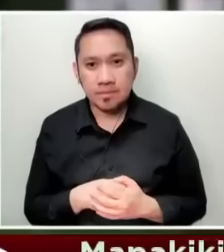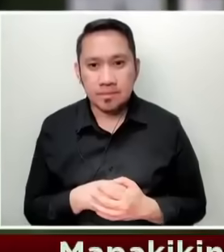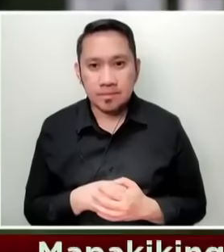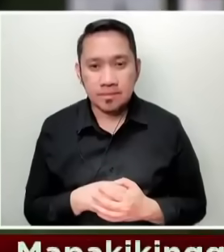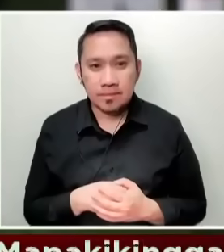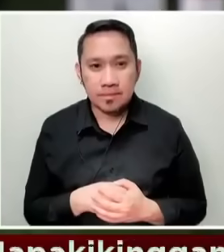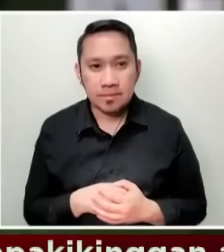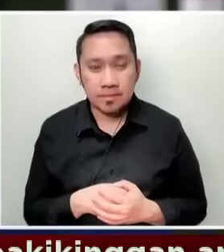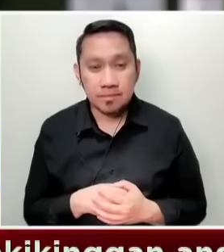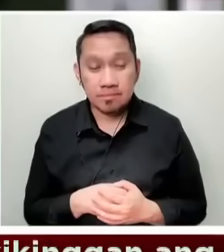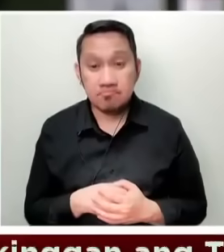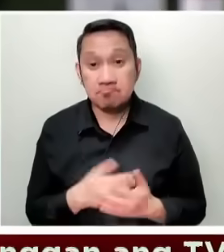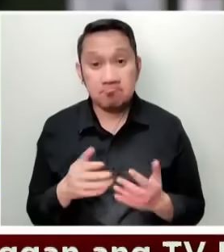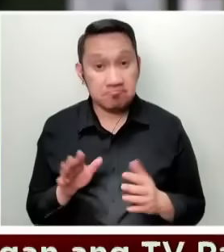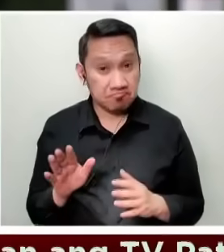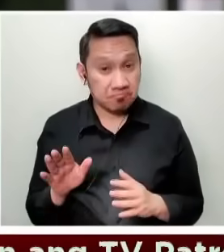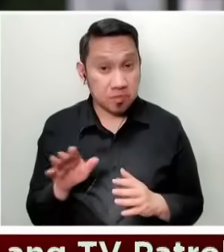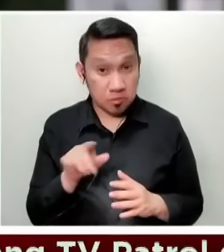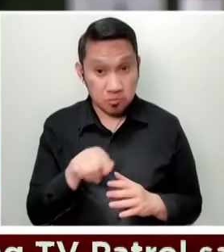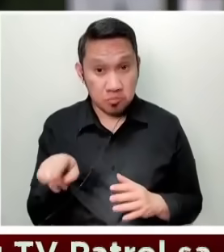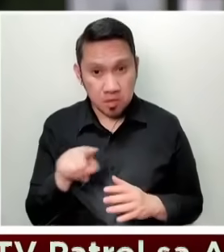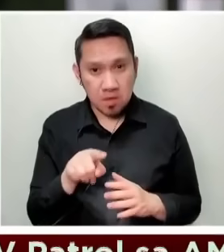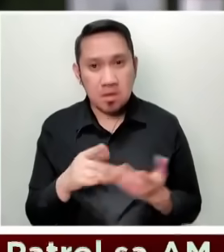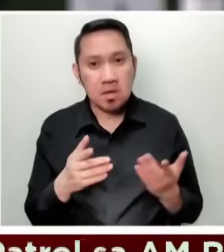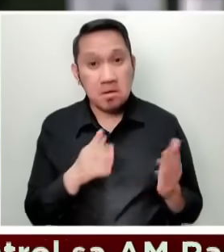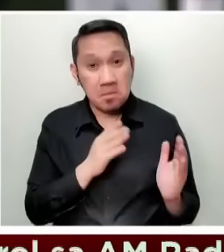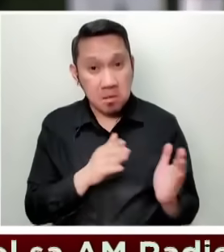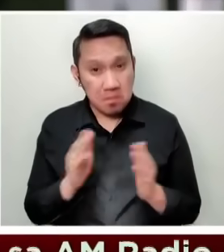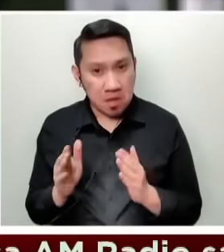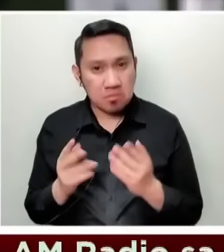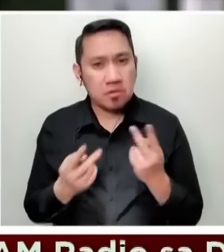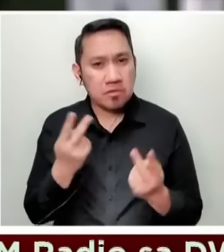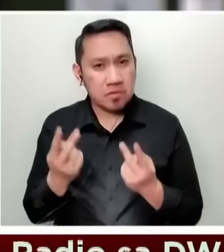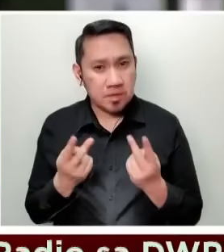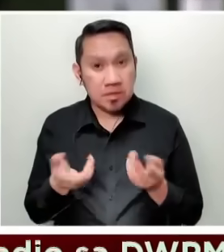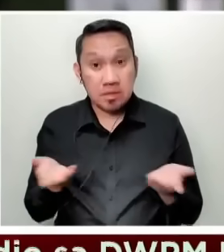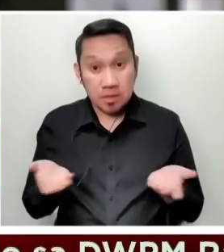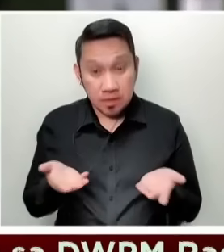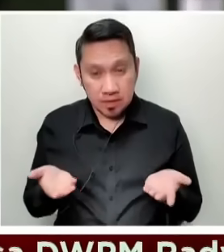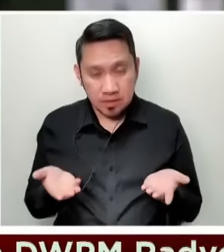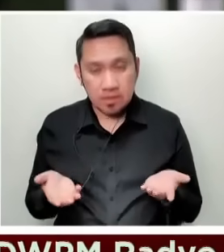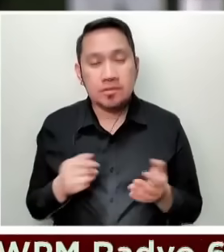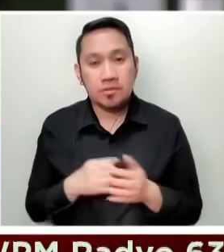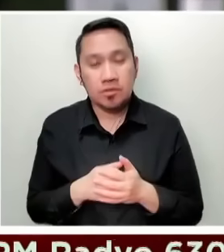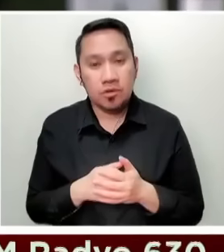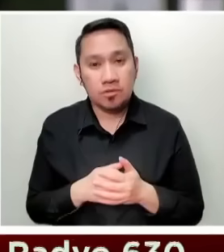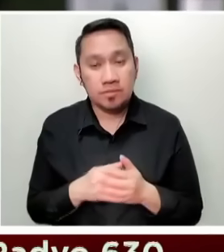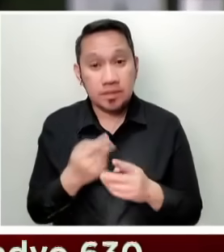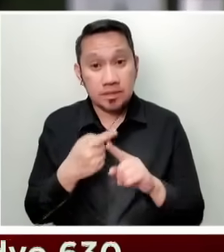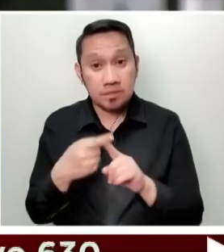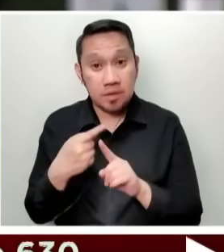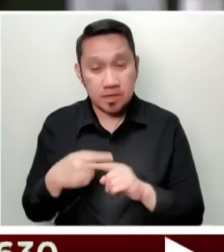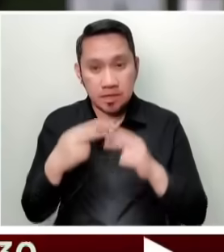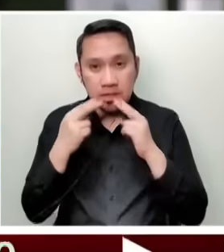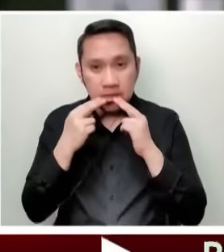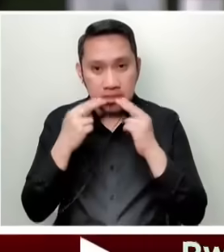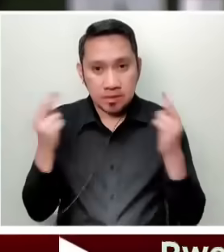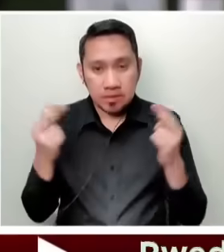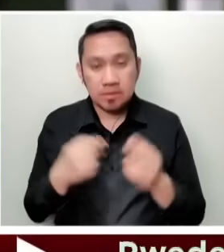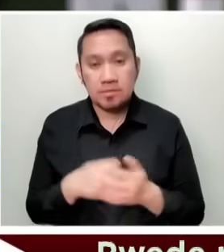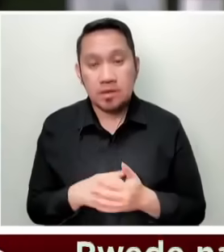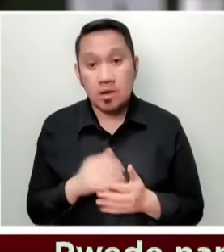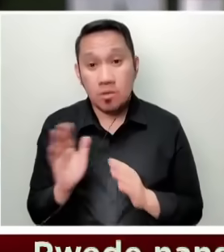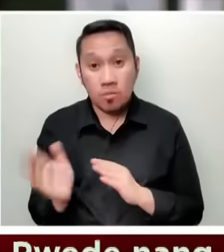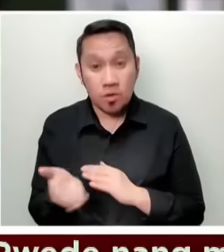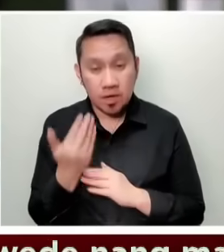Sa ating mga kapamilyang nagpaplanong dumalaw sa kanilang mga yumao dito sa libingan ng mga bayani, bukas po ang sementeryo mula alas 6 ng